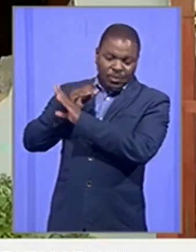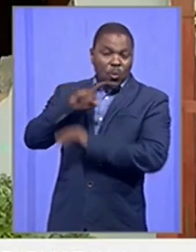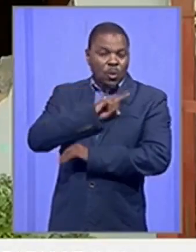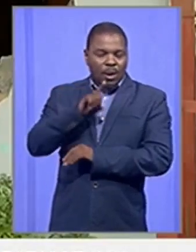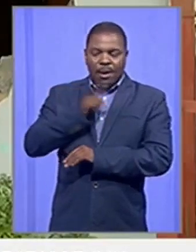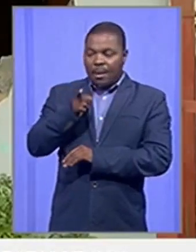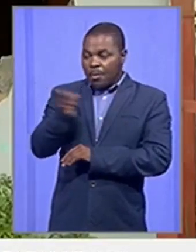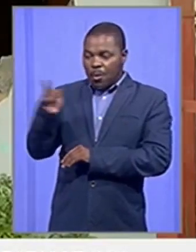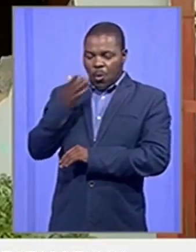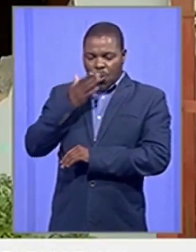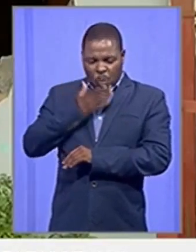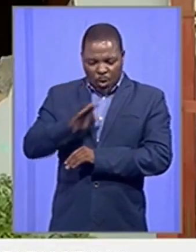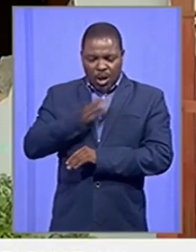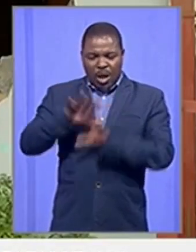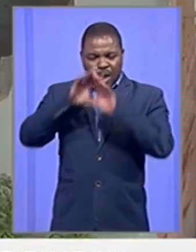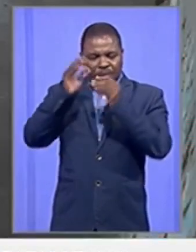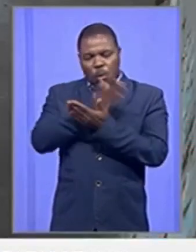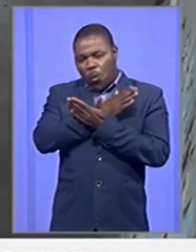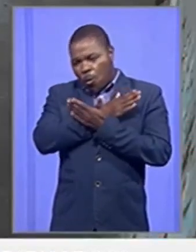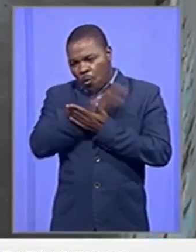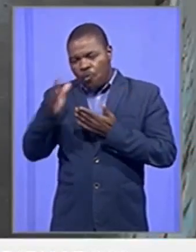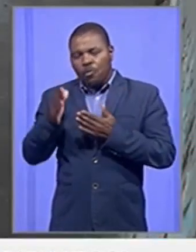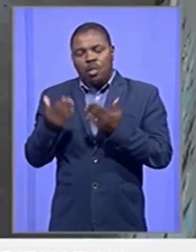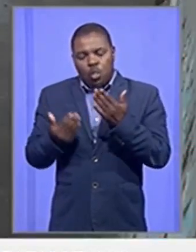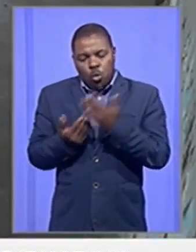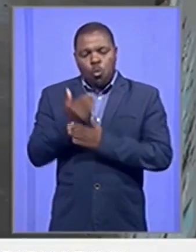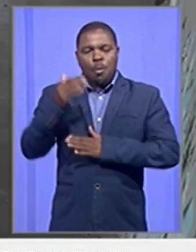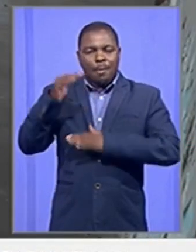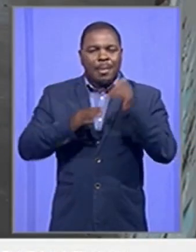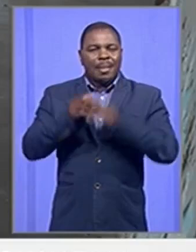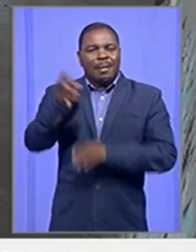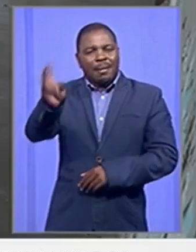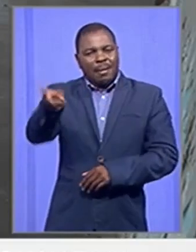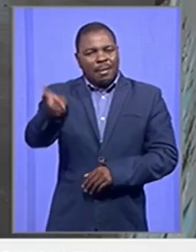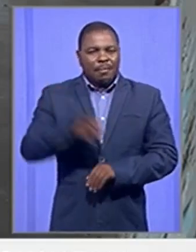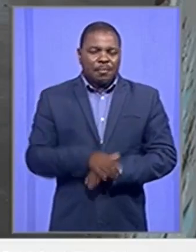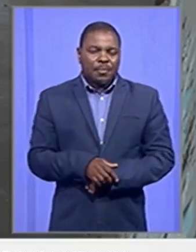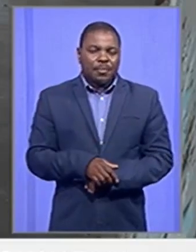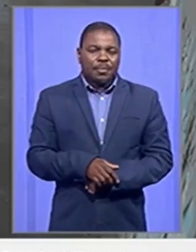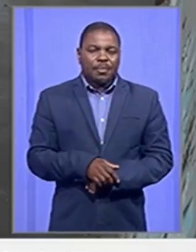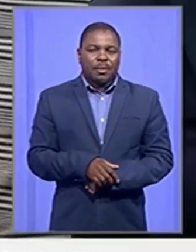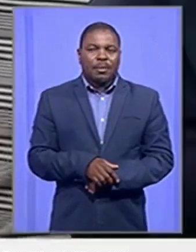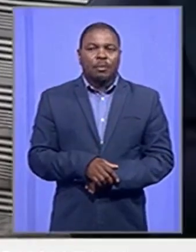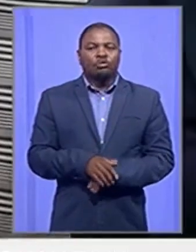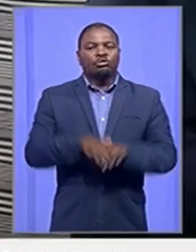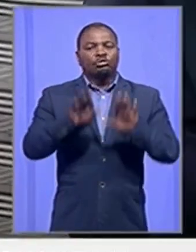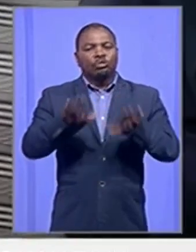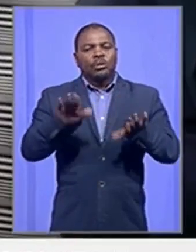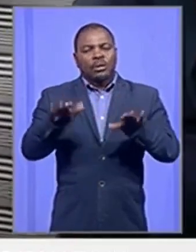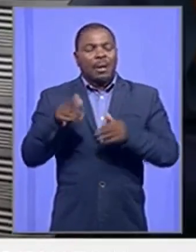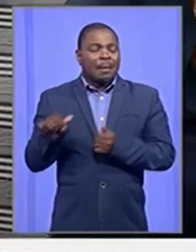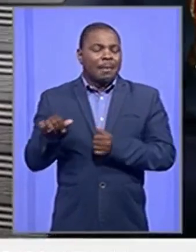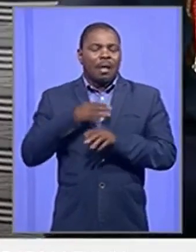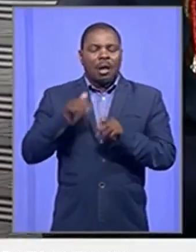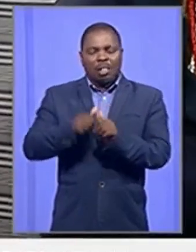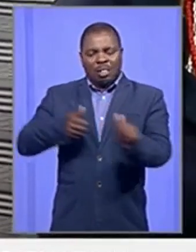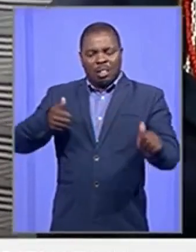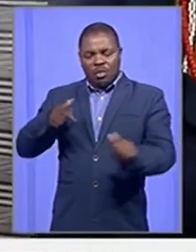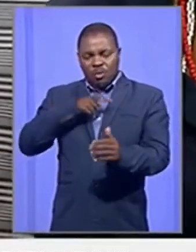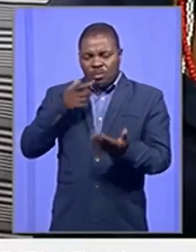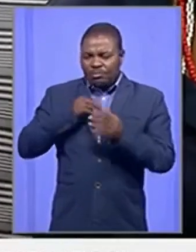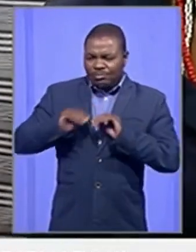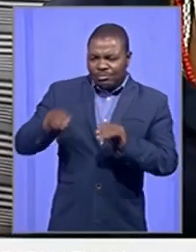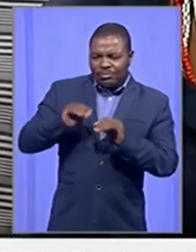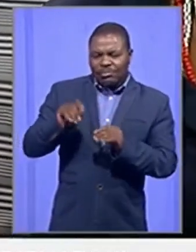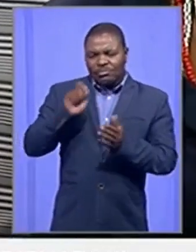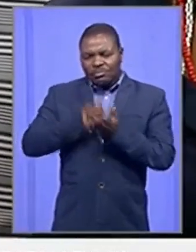thubiwe gotlhelele le gore go agiwe tse dingwe sešwa. Bana ba boetse morao no le gore o moruta lebitso o rangwela lebitso la lesefane a